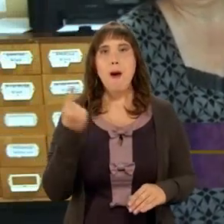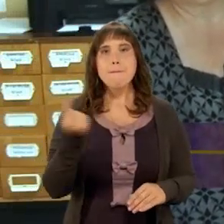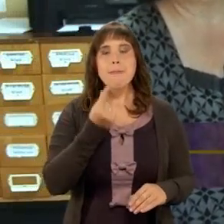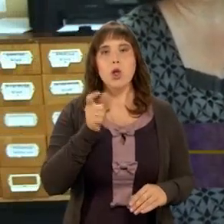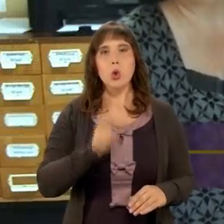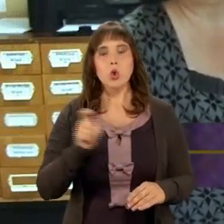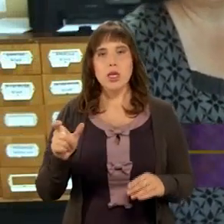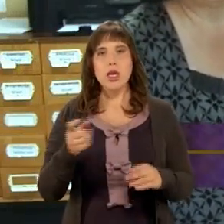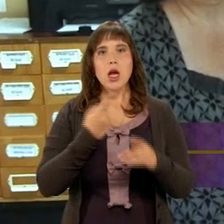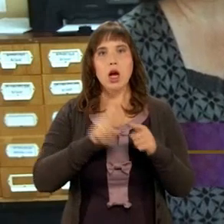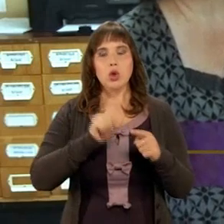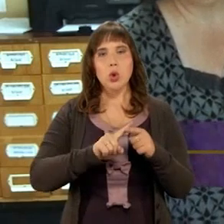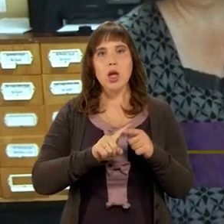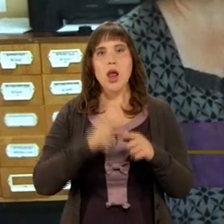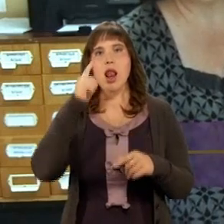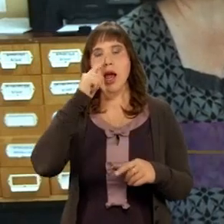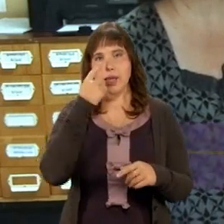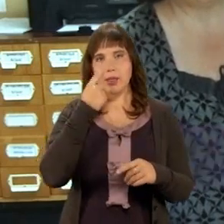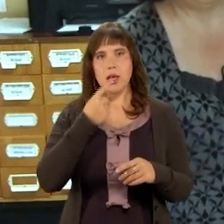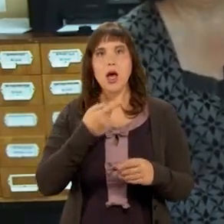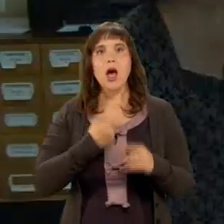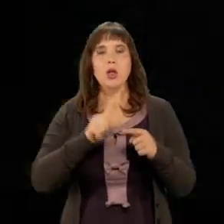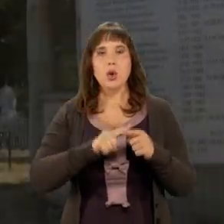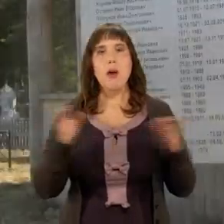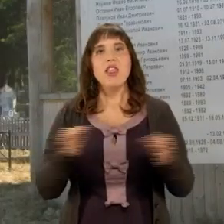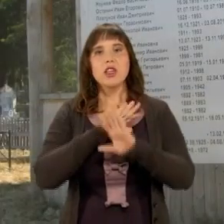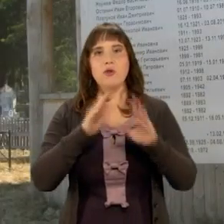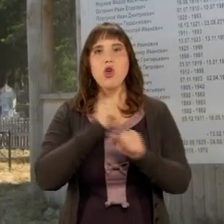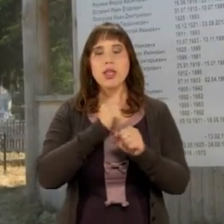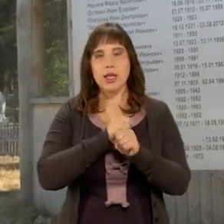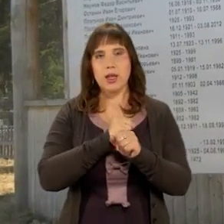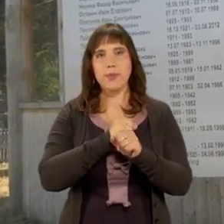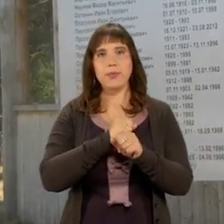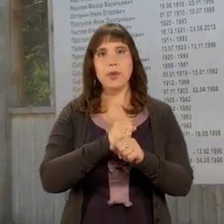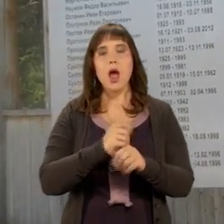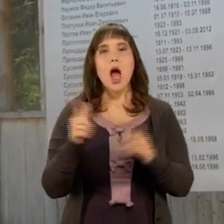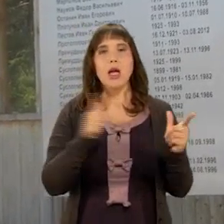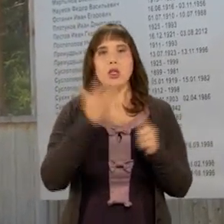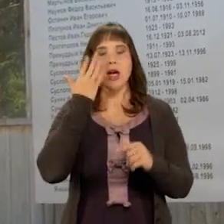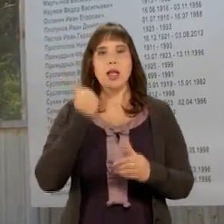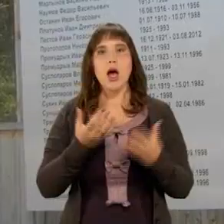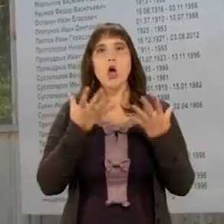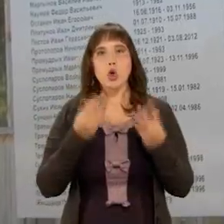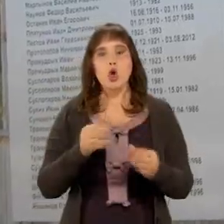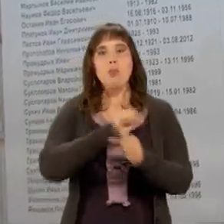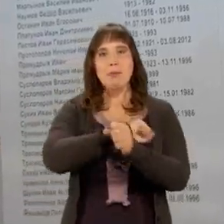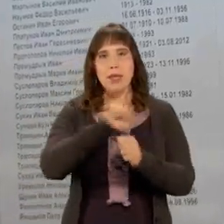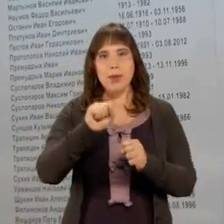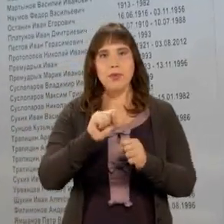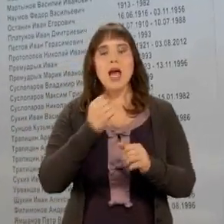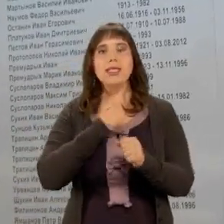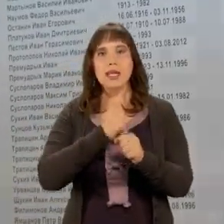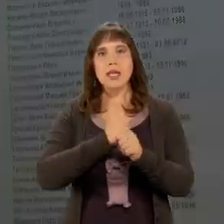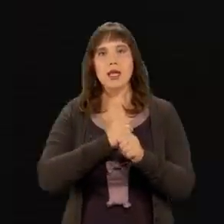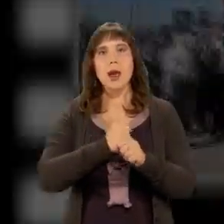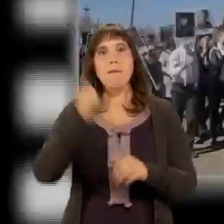вот бездельников, которые бы ходили и воздух пинали. Готовились, когда к Дню Победы сделали